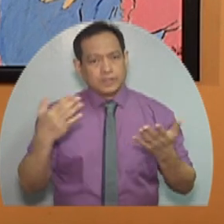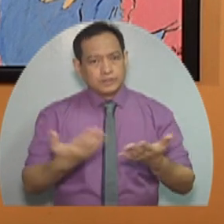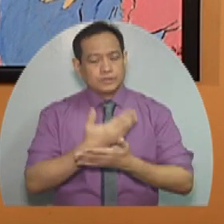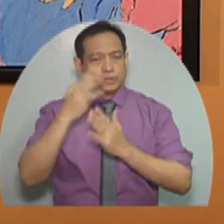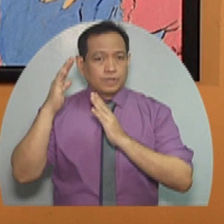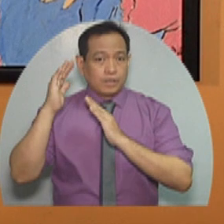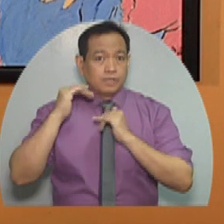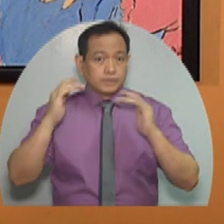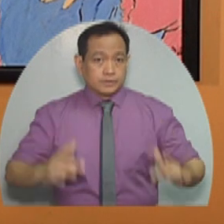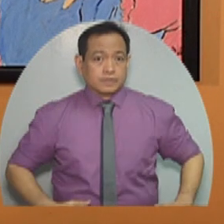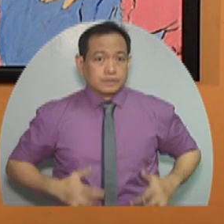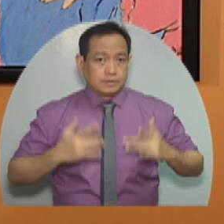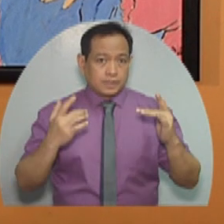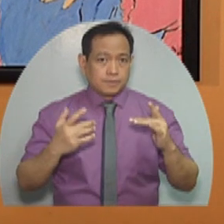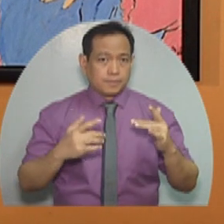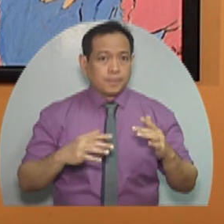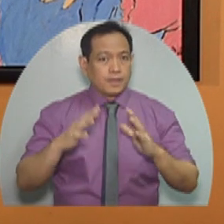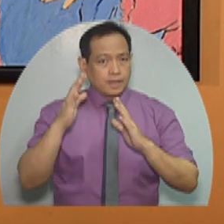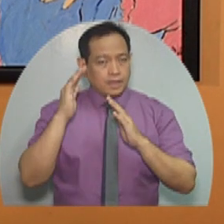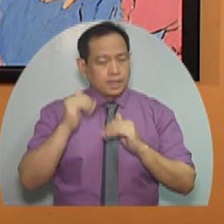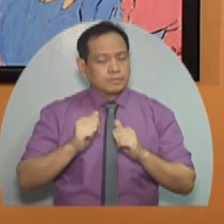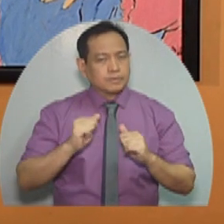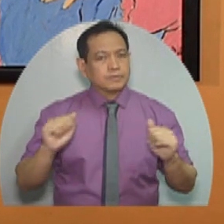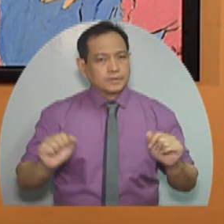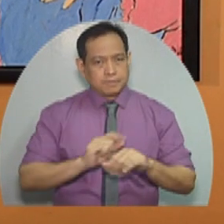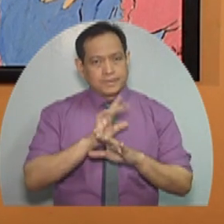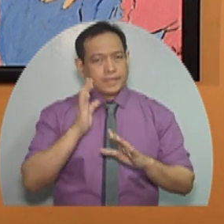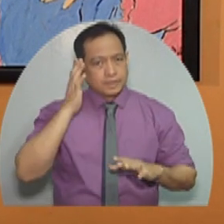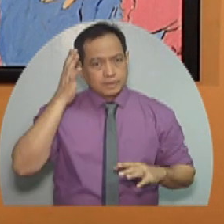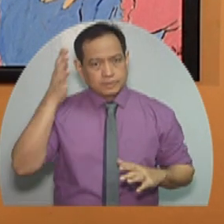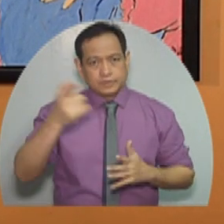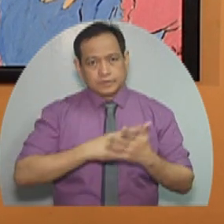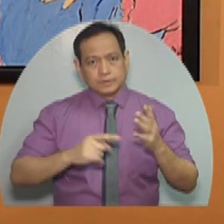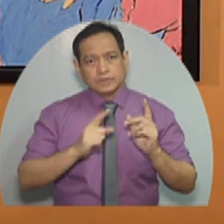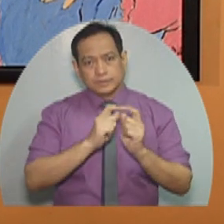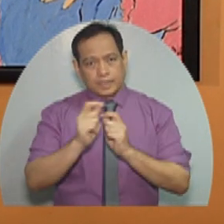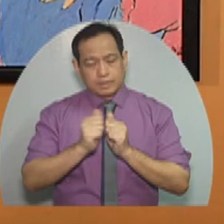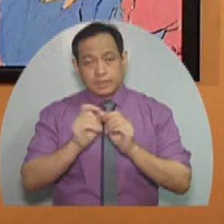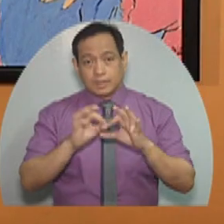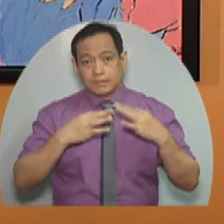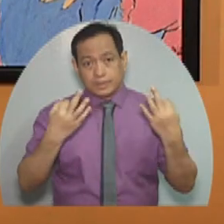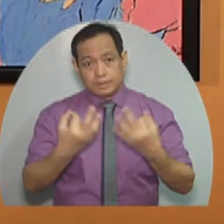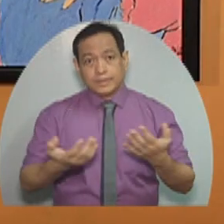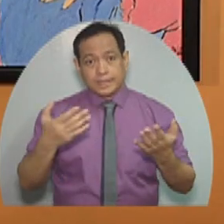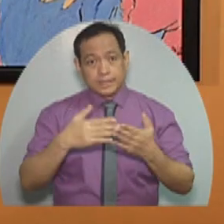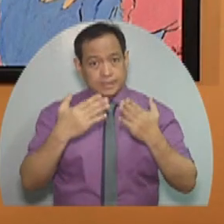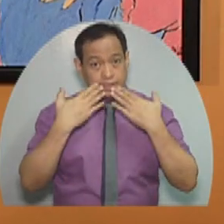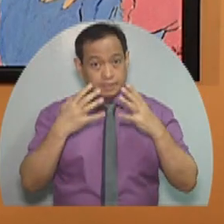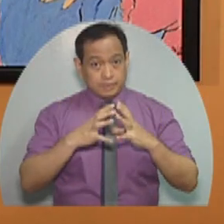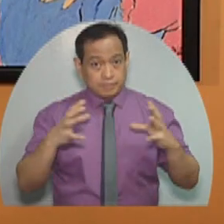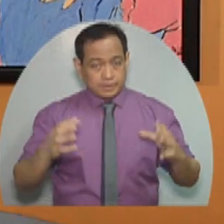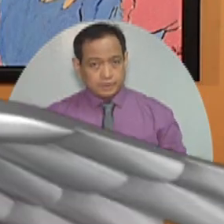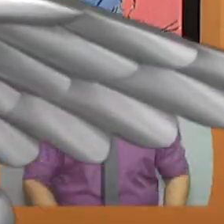bagong pag-asa sa buhay. Sana'y magningning ang kanyang kinabukasan kasama na ang kanyang pamilya. Muli,